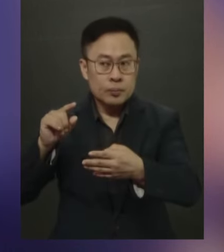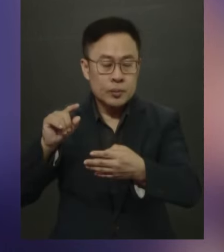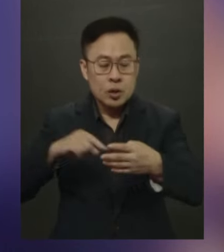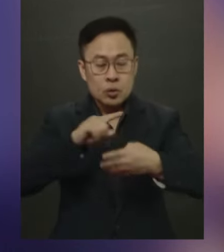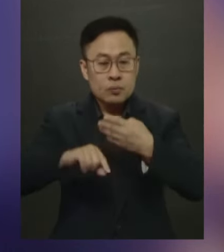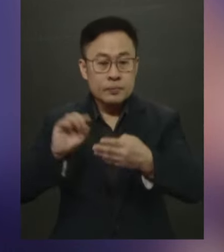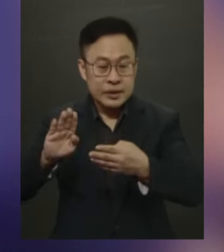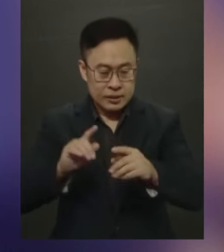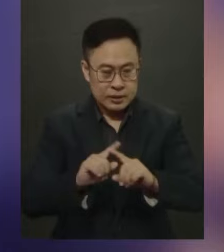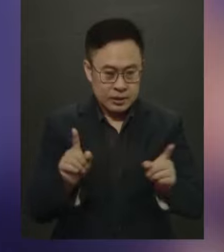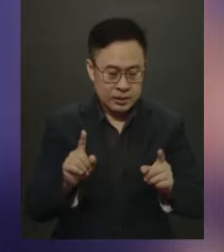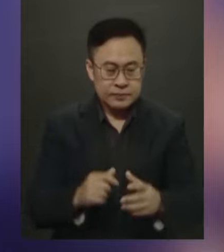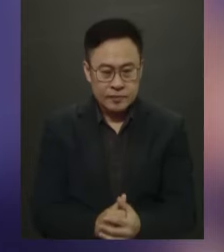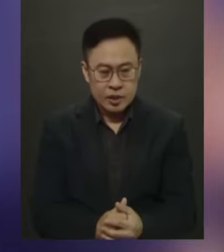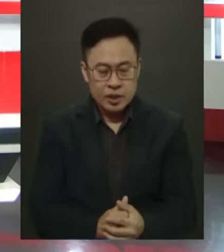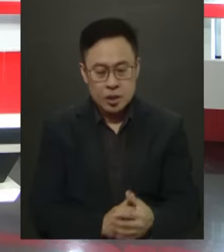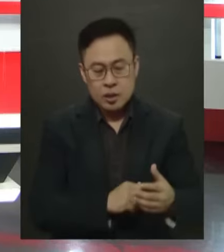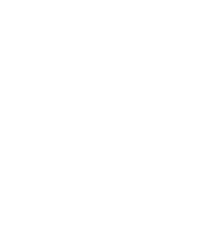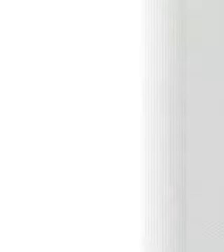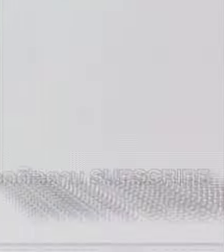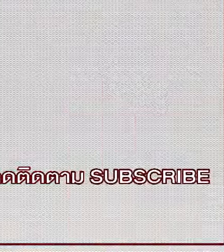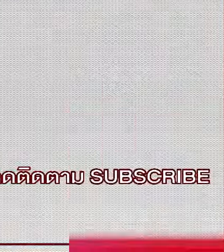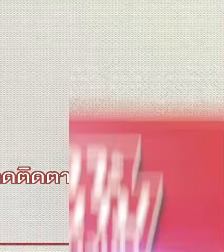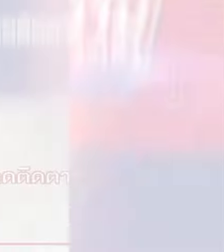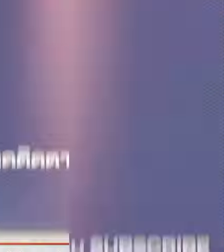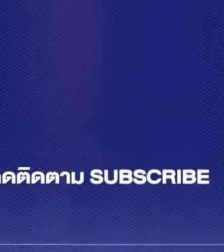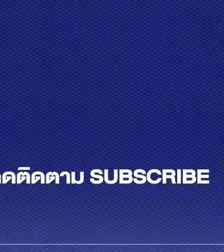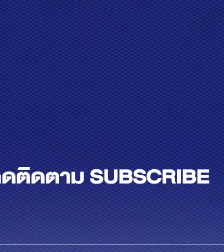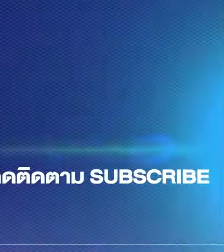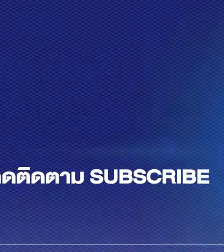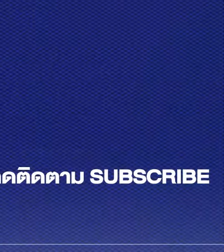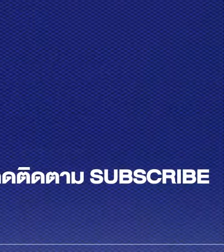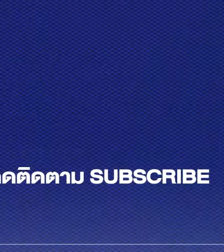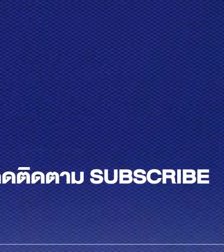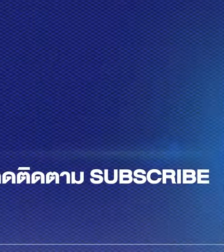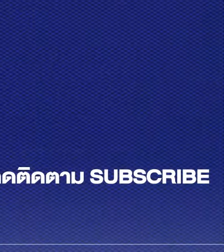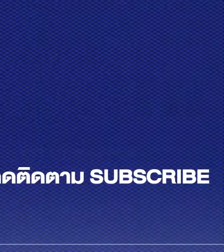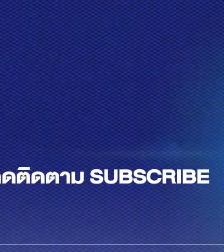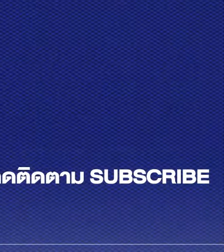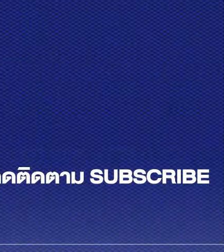งไปเลย นี่เขาก็รอเราอยู่เหมือนกันนะแม่